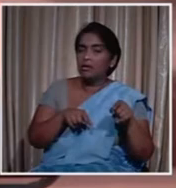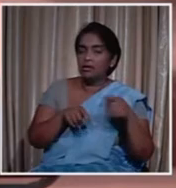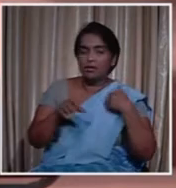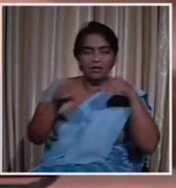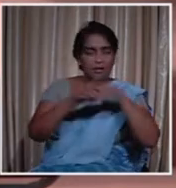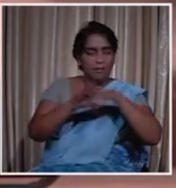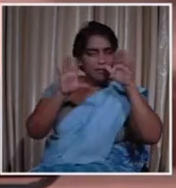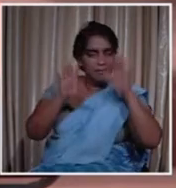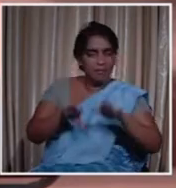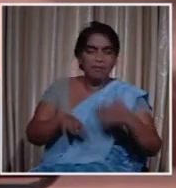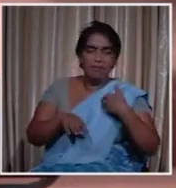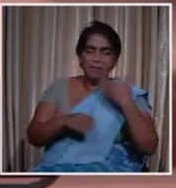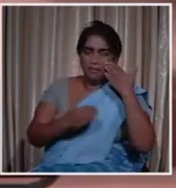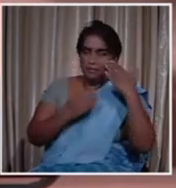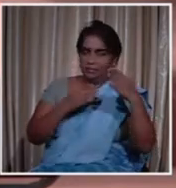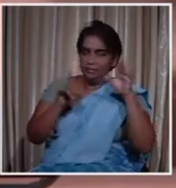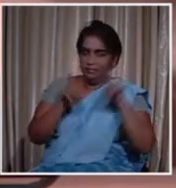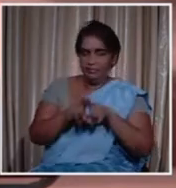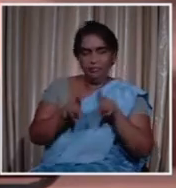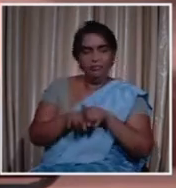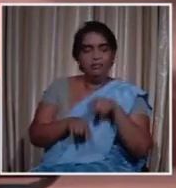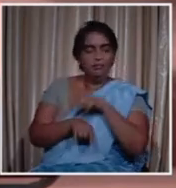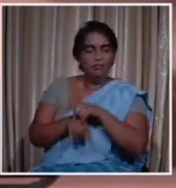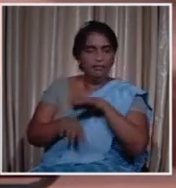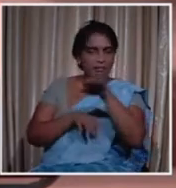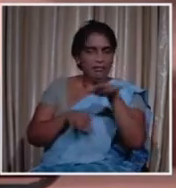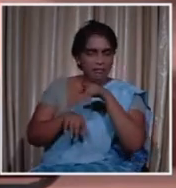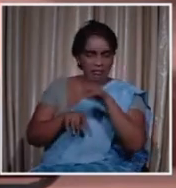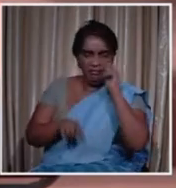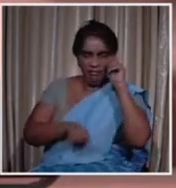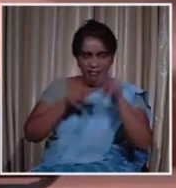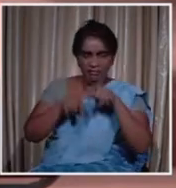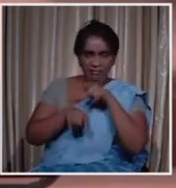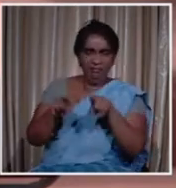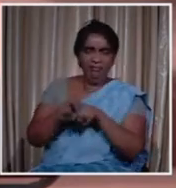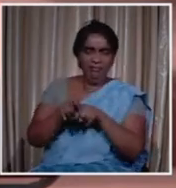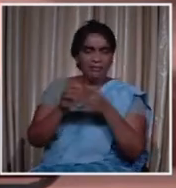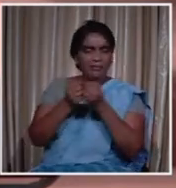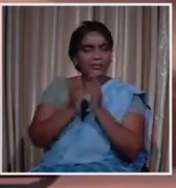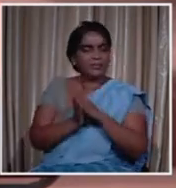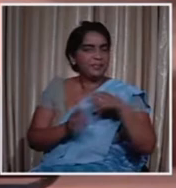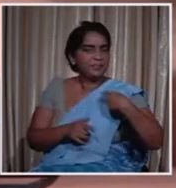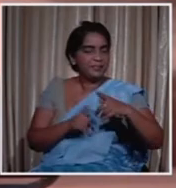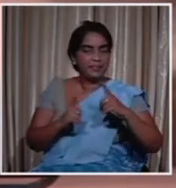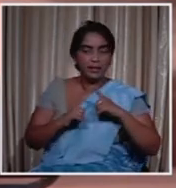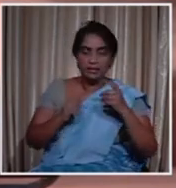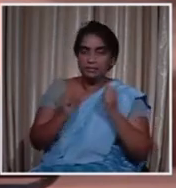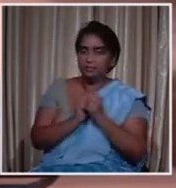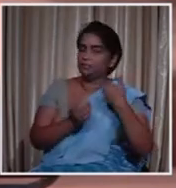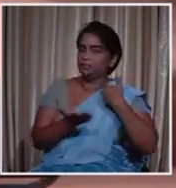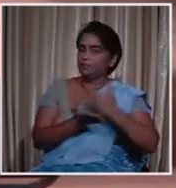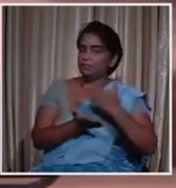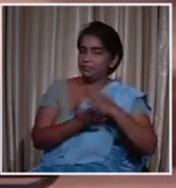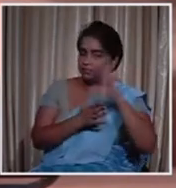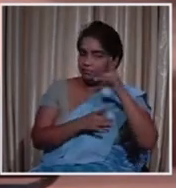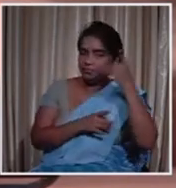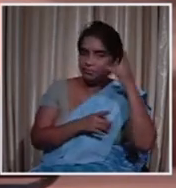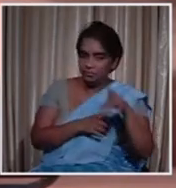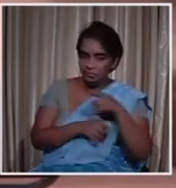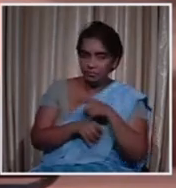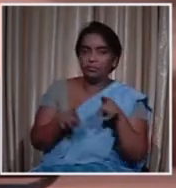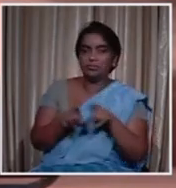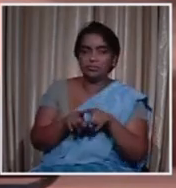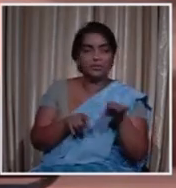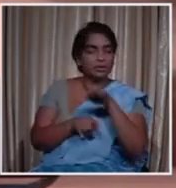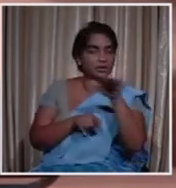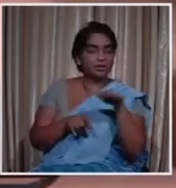நடவடிக்கைகள் மேற்கொள்ளப்பட்டு வருகின்றமை அந்த பகுதி மக்களின் இயல்பு வாழ்வை பாதிப்பதாக அமைந்துள்ளது. எனவே சமூக வன்முறைகளுக்கு வழிகோலும்